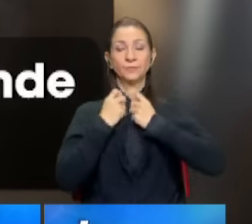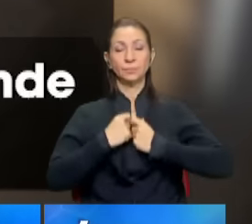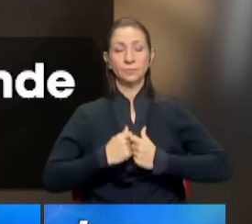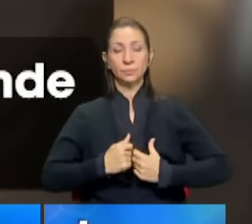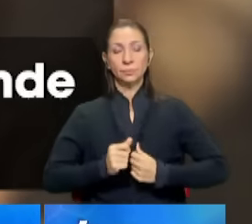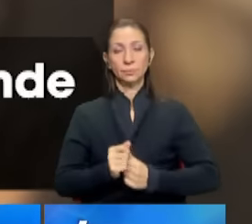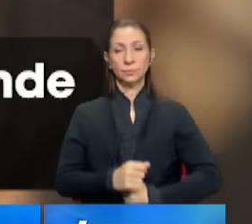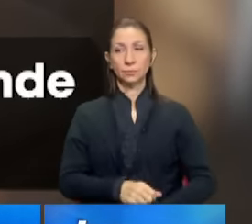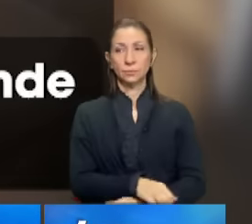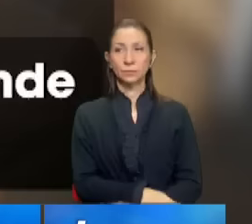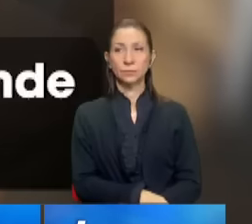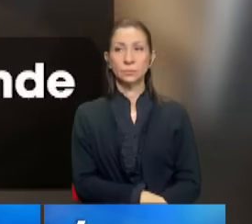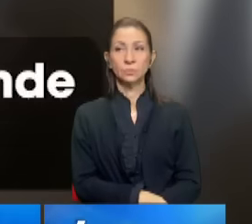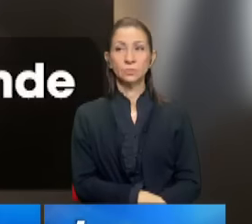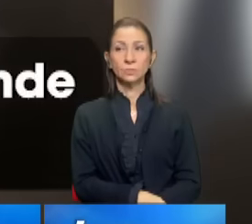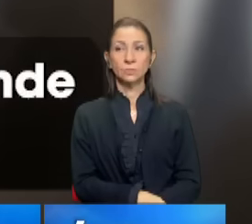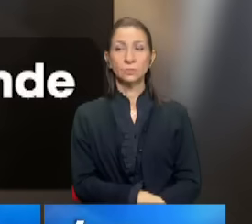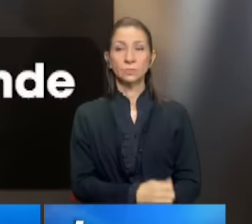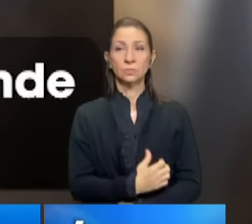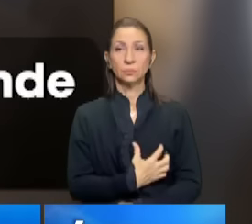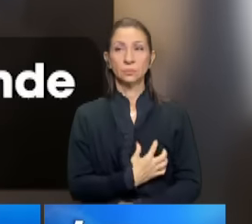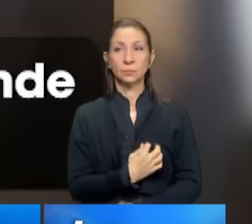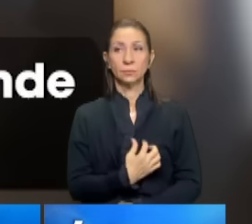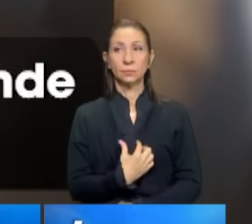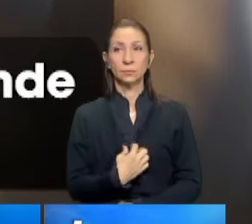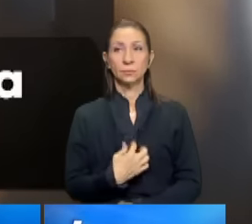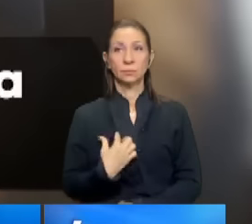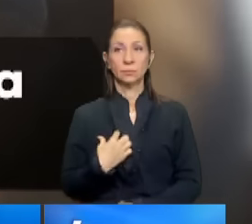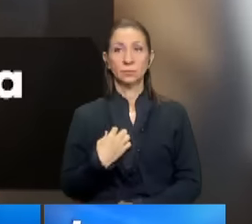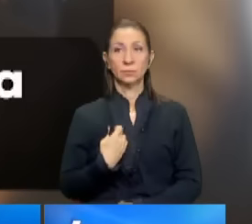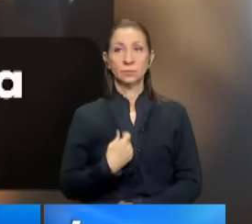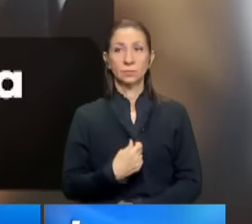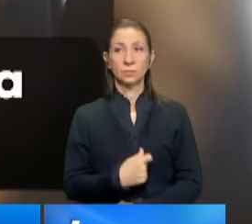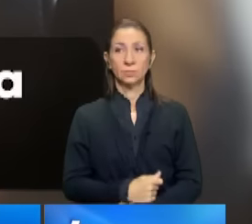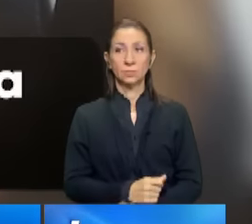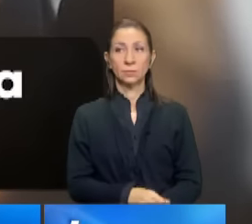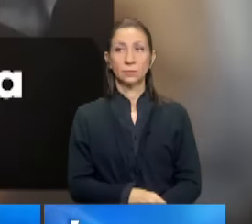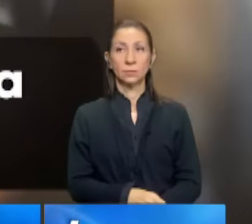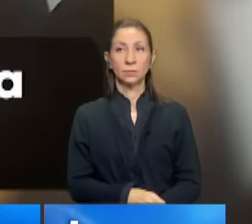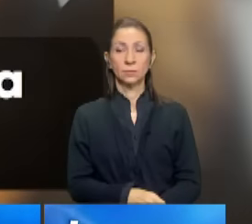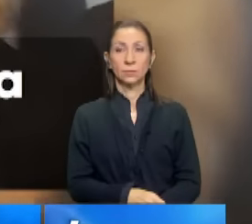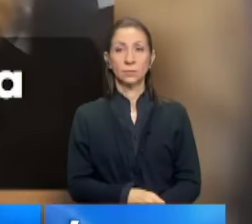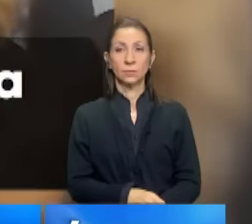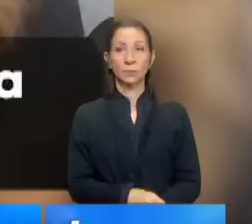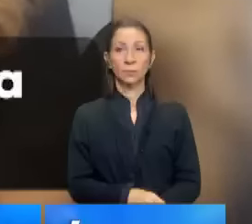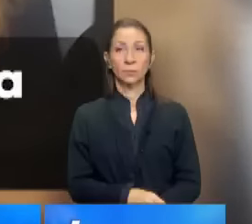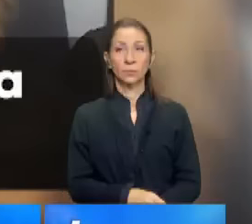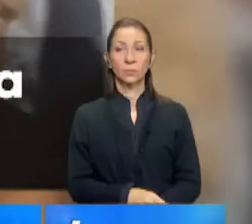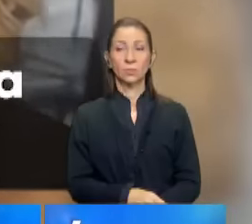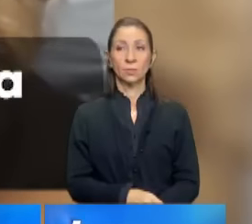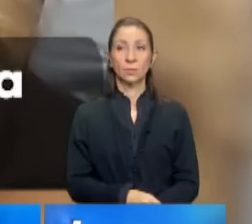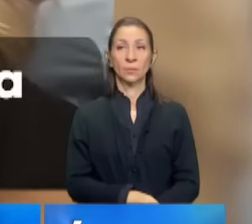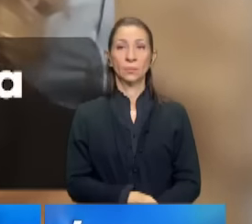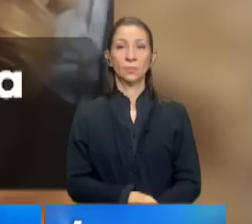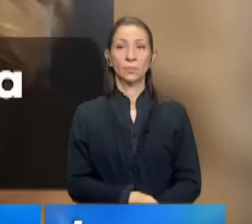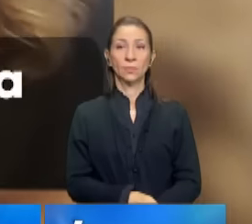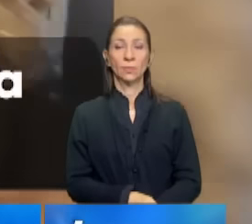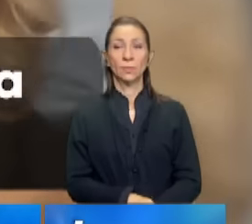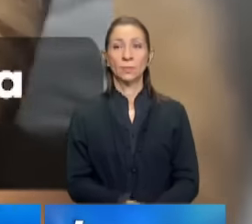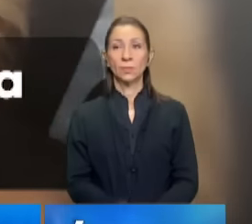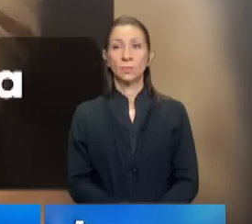kürsüsünde İsrail Türkiye'ye saldıracak diyorsa bir kapalı oturuma acilen ihtiyaç var. Bir kapalı oturumda